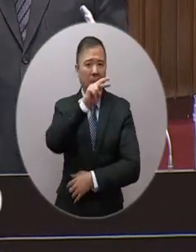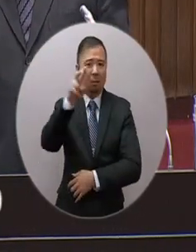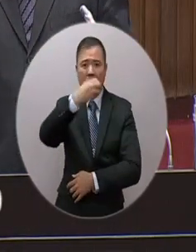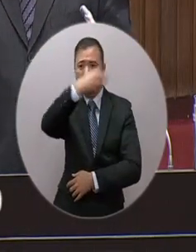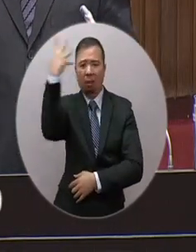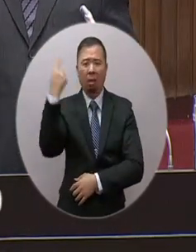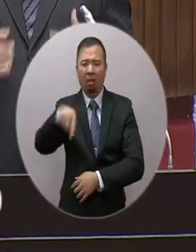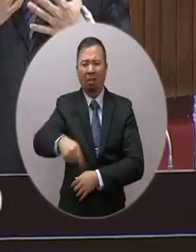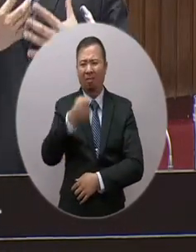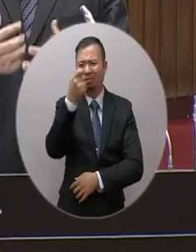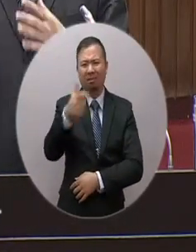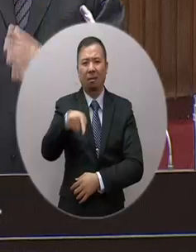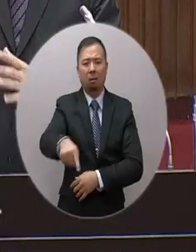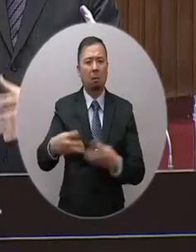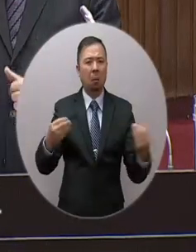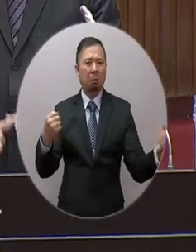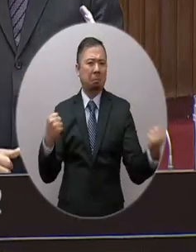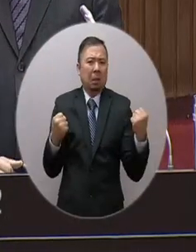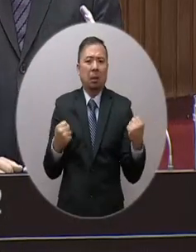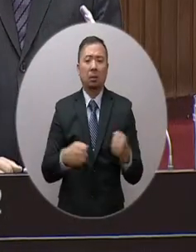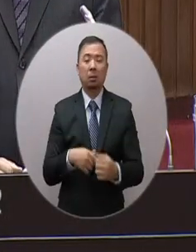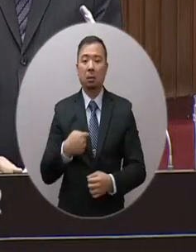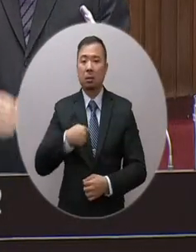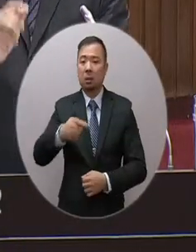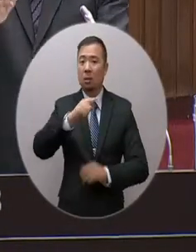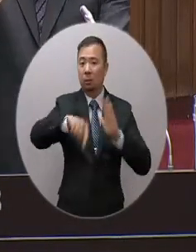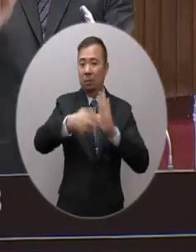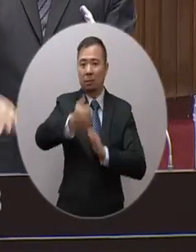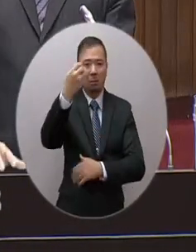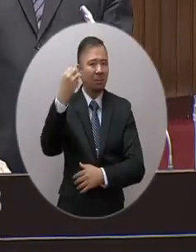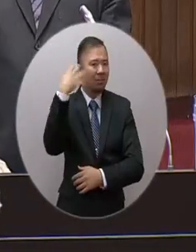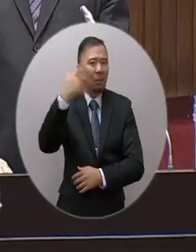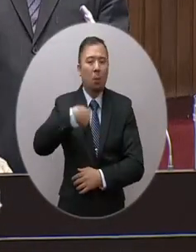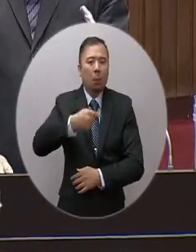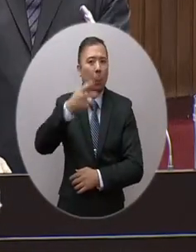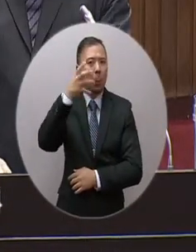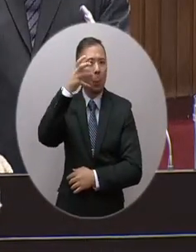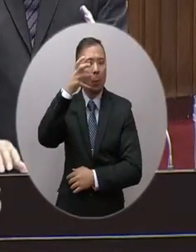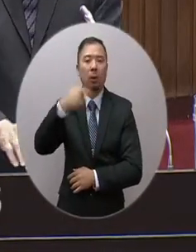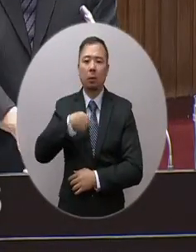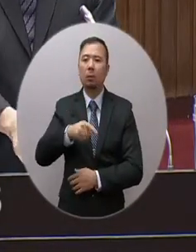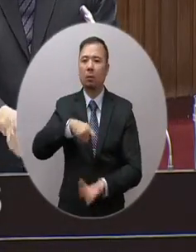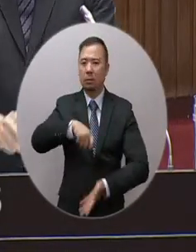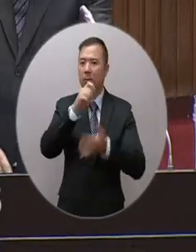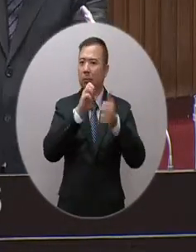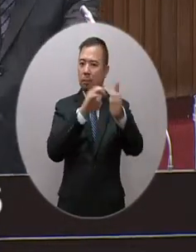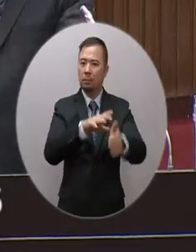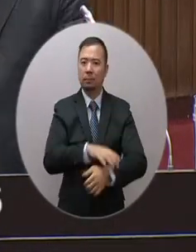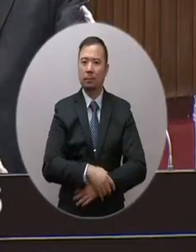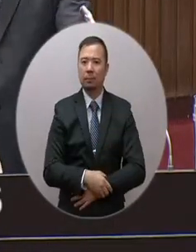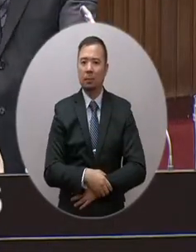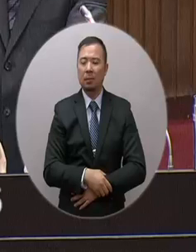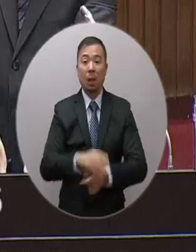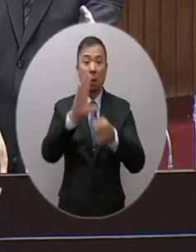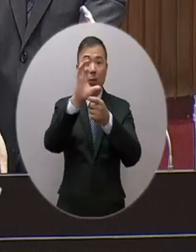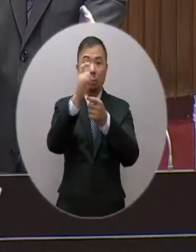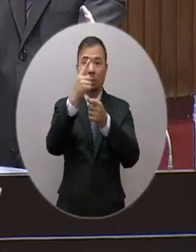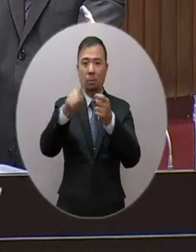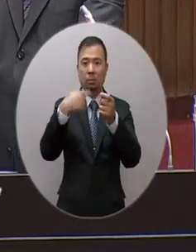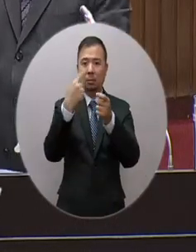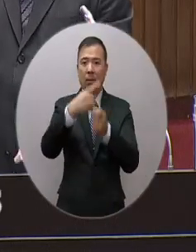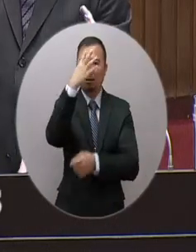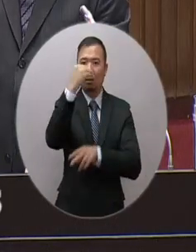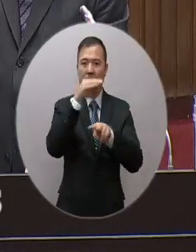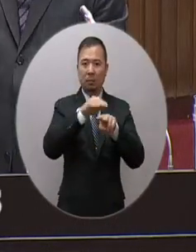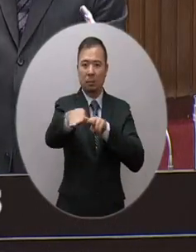你提出来的时候，我们真的是非常的期待。但是我要跟部长您提醒的是，96年高铁通